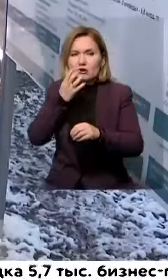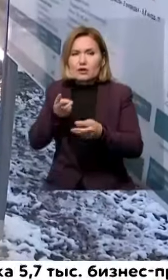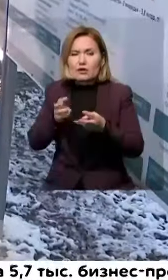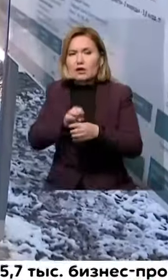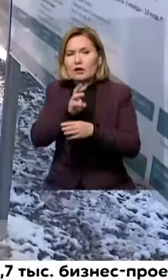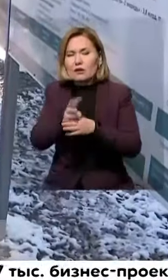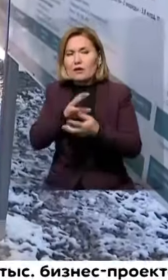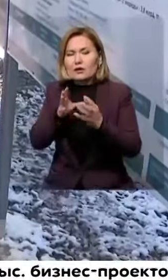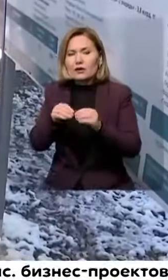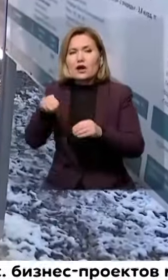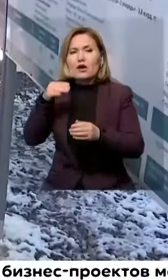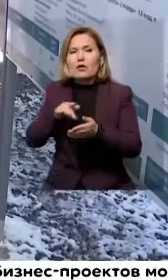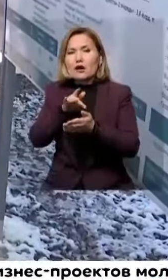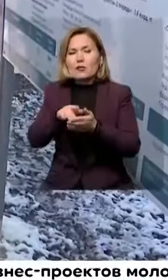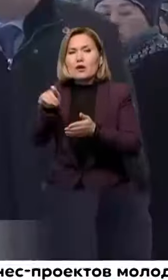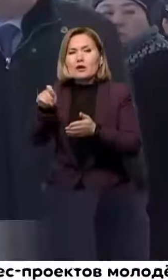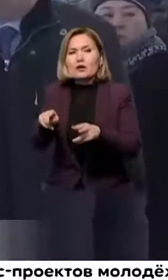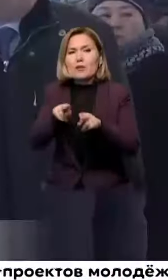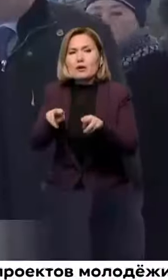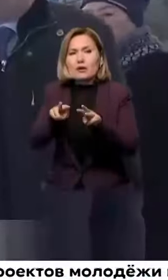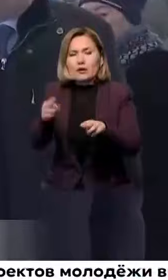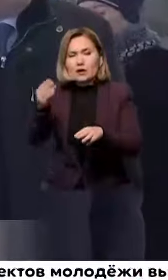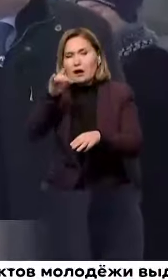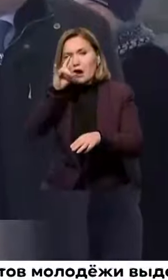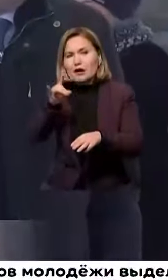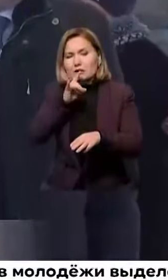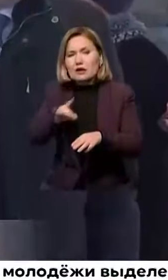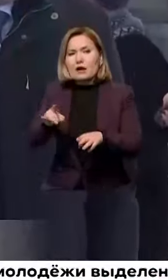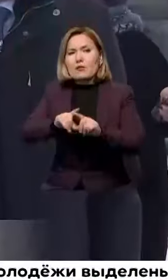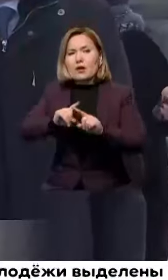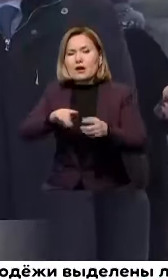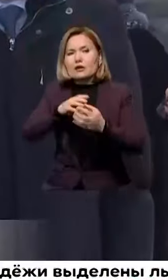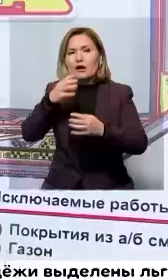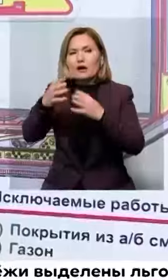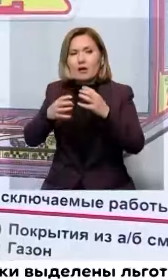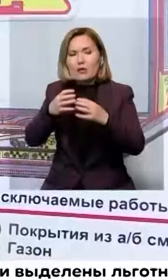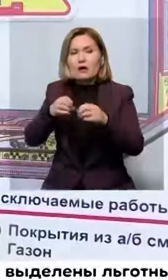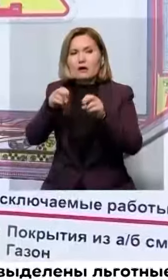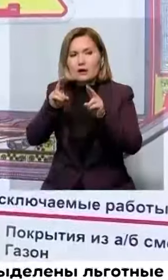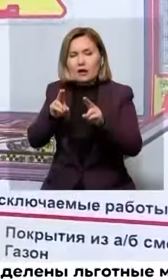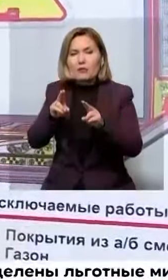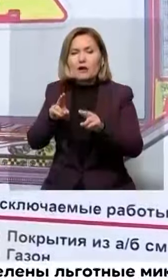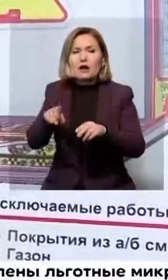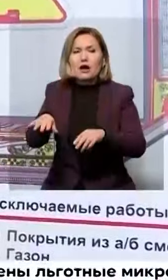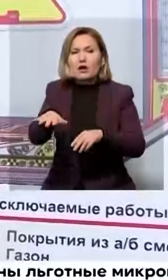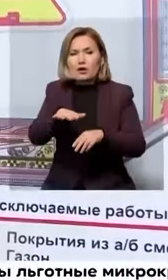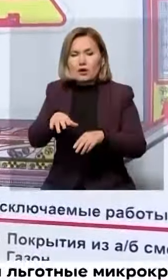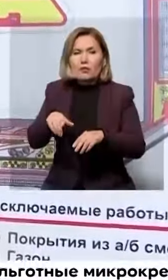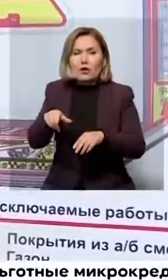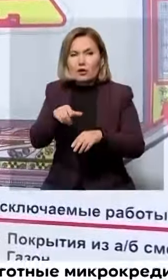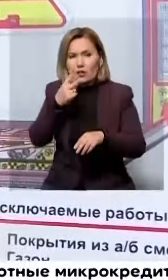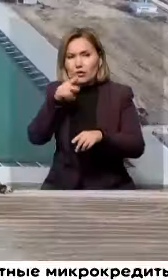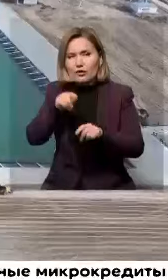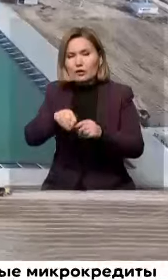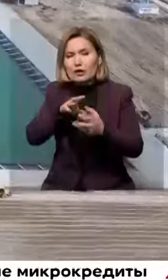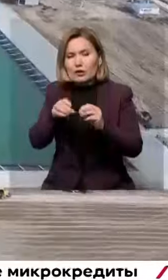Түркістан облысына жасаған жұмыс сапарының соңында премьер-министр елімізде баламасы жоқ халықаралық деңгейдегі ескі кесу каналының құрылысымен танысты. Алайда